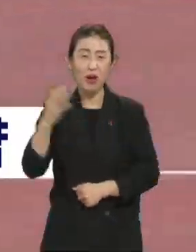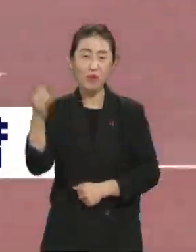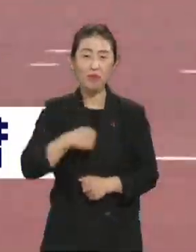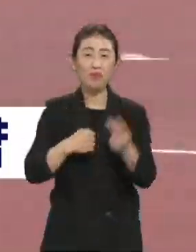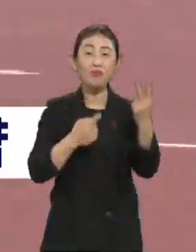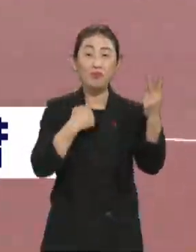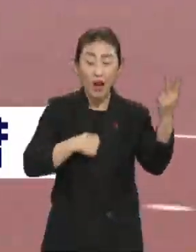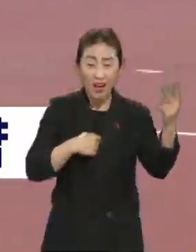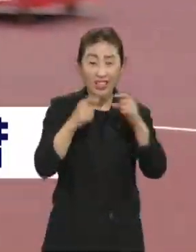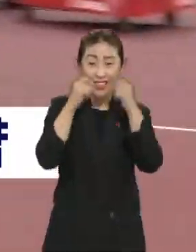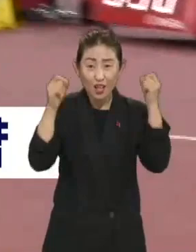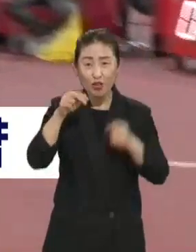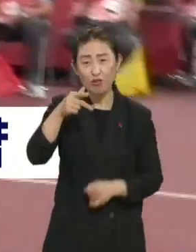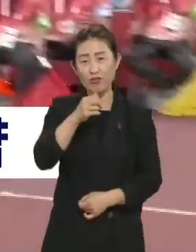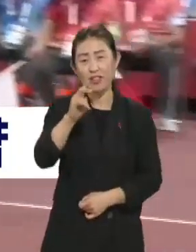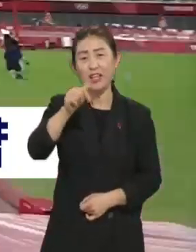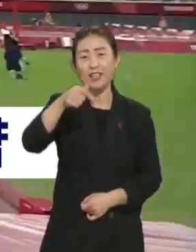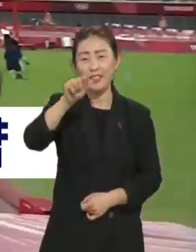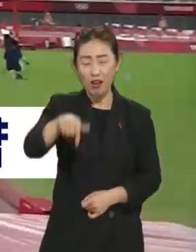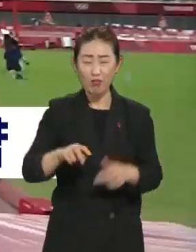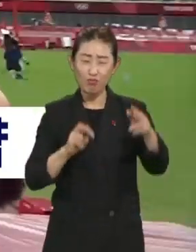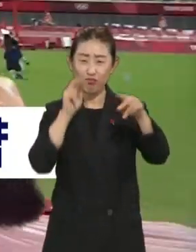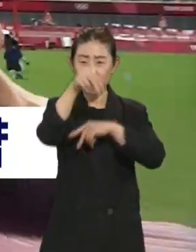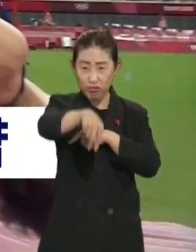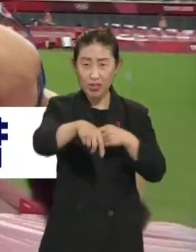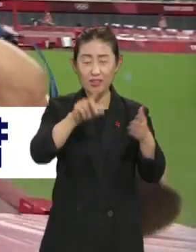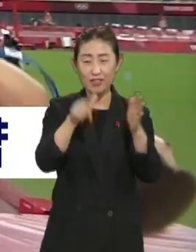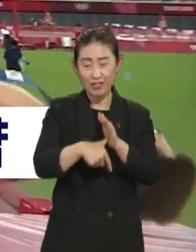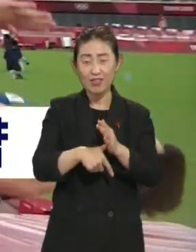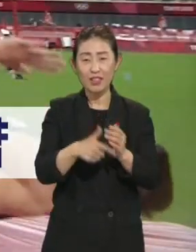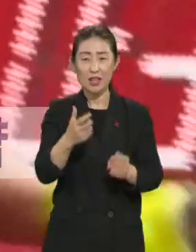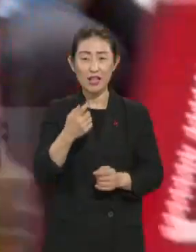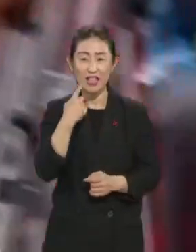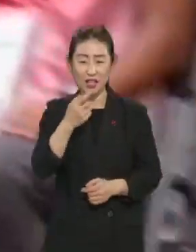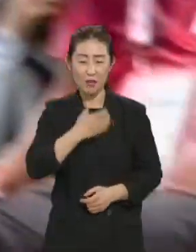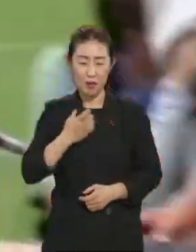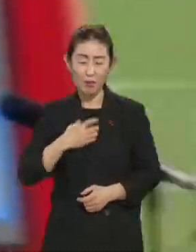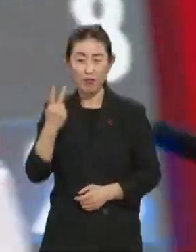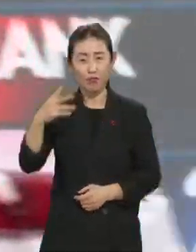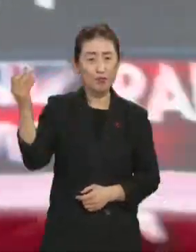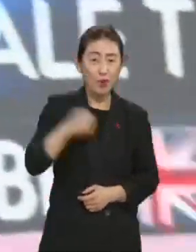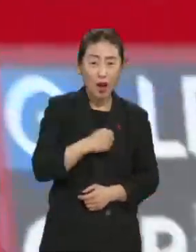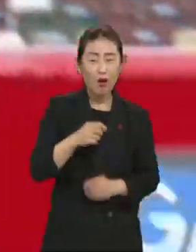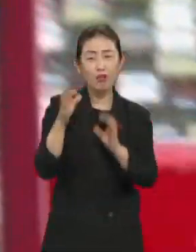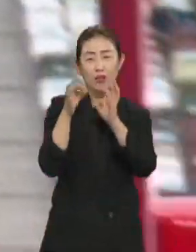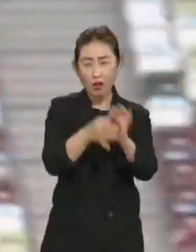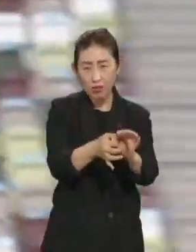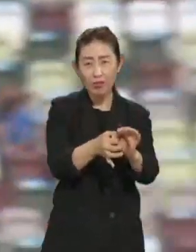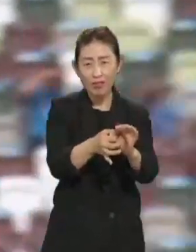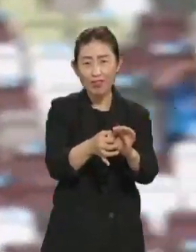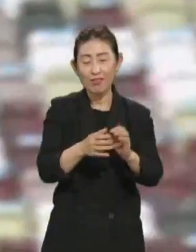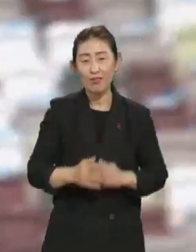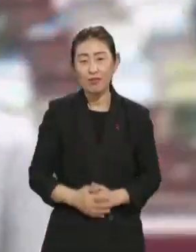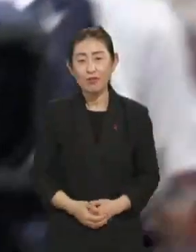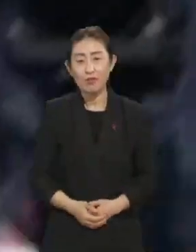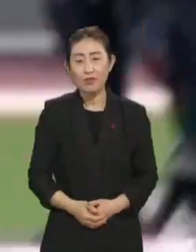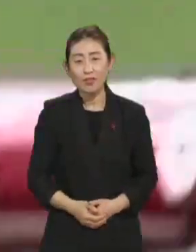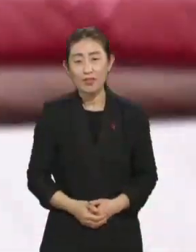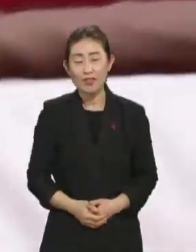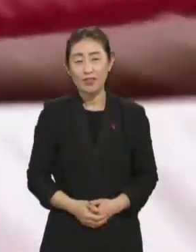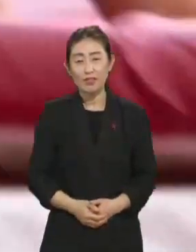점퍼 우상혁도 한국 남자 높이뛰기 최초로 2연속 은메달 획득에 성공하며 지역 스포츠 꿈나무들에게